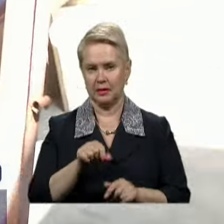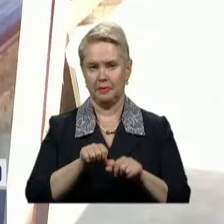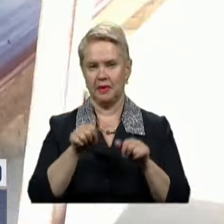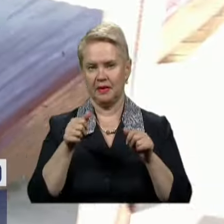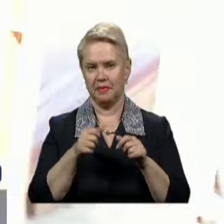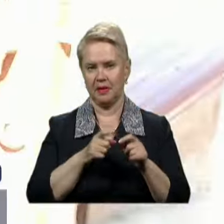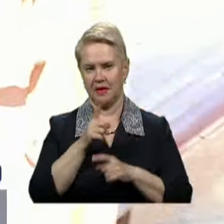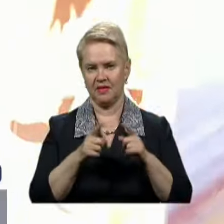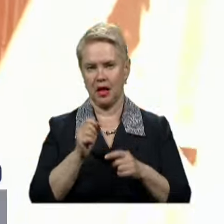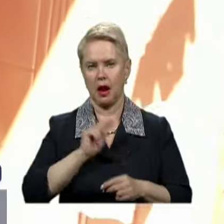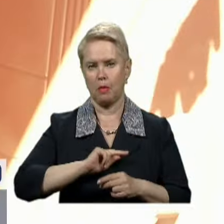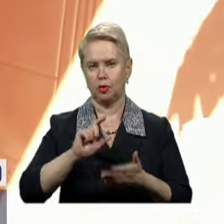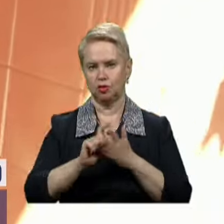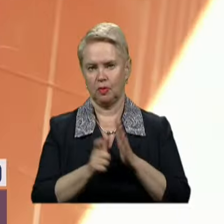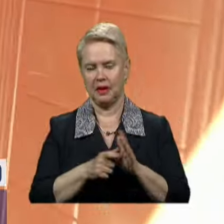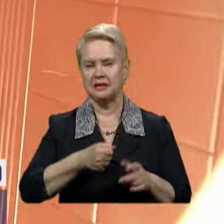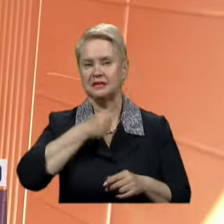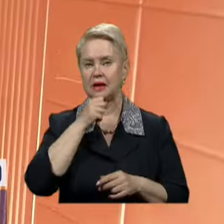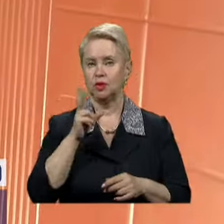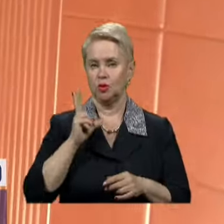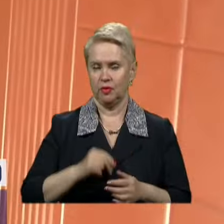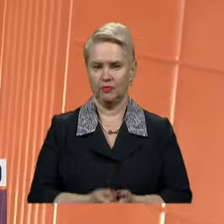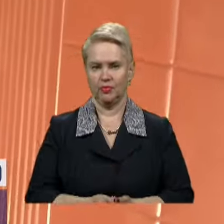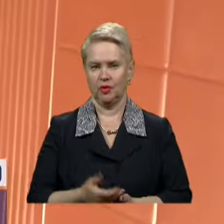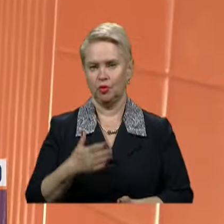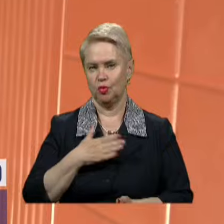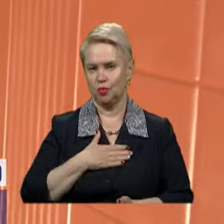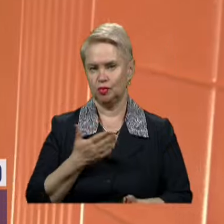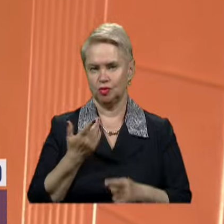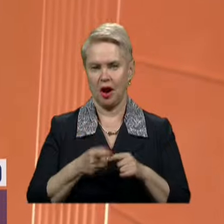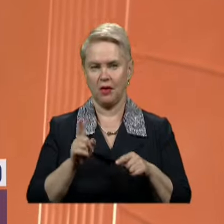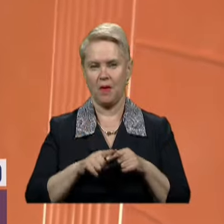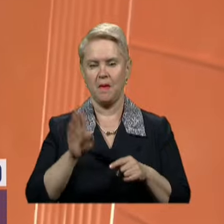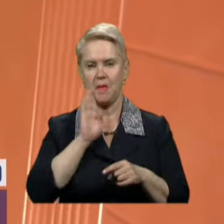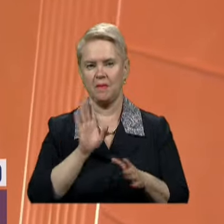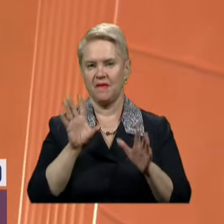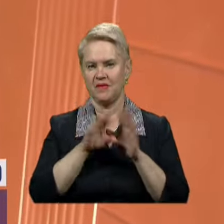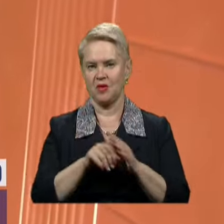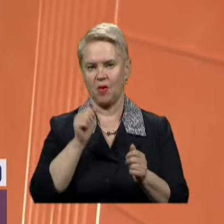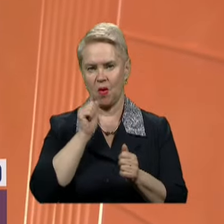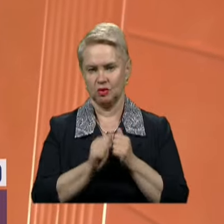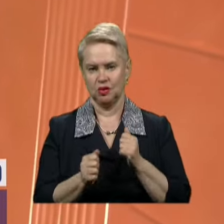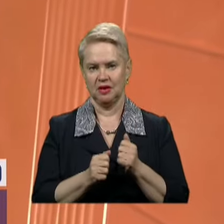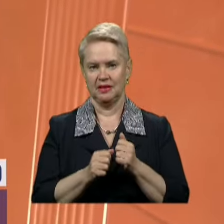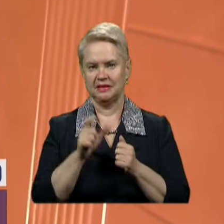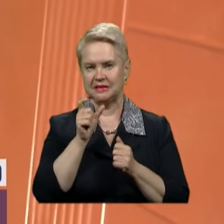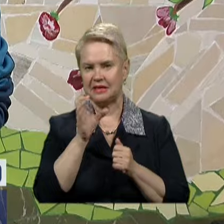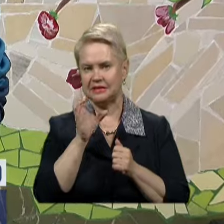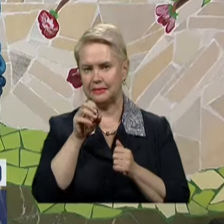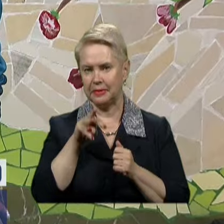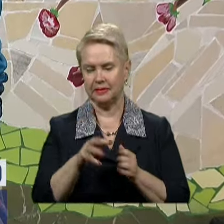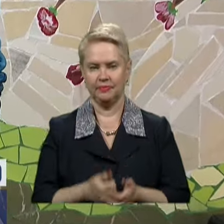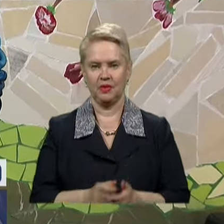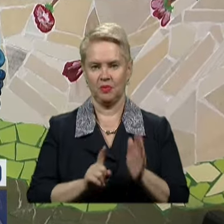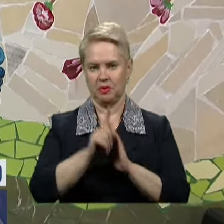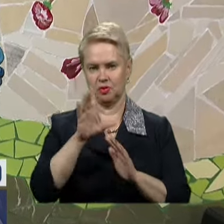перетворила на робочий кабінет для старшої доньки. Душа, яку мама вклала в кожен сантиметр.